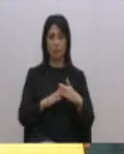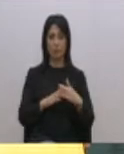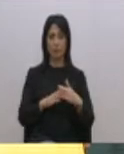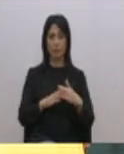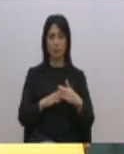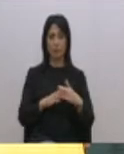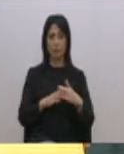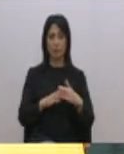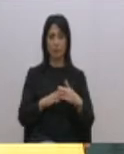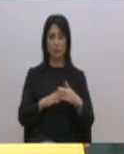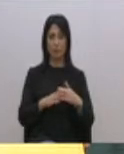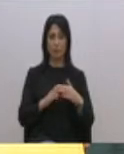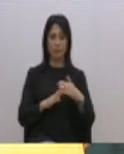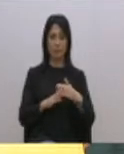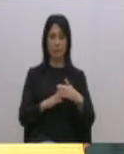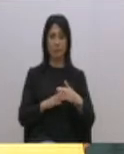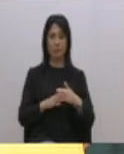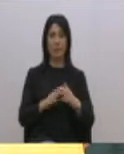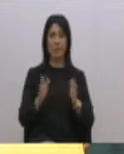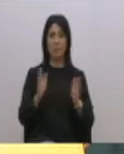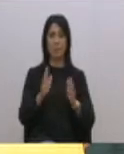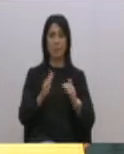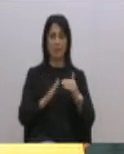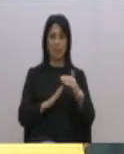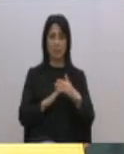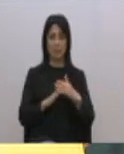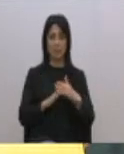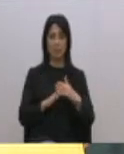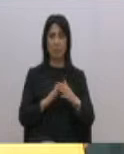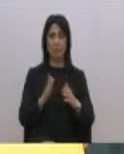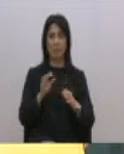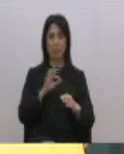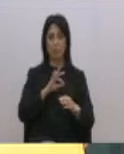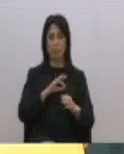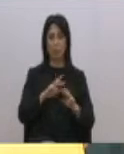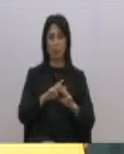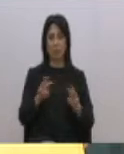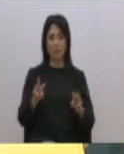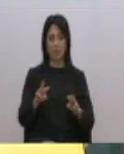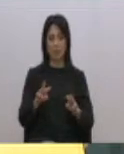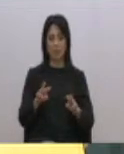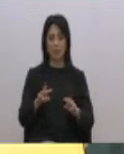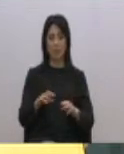așa cum teba minimaluri, da, ucue justiții, ministri,